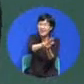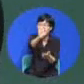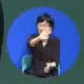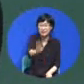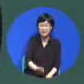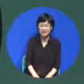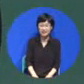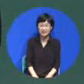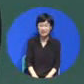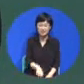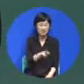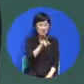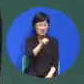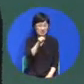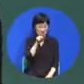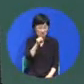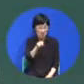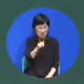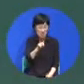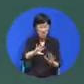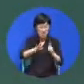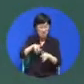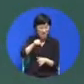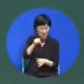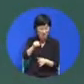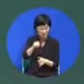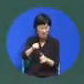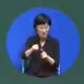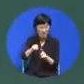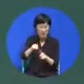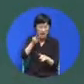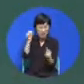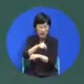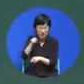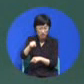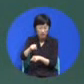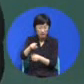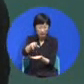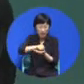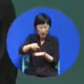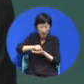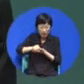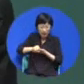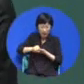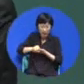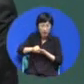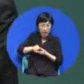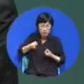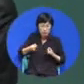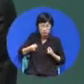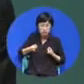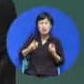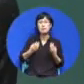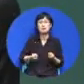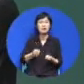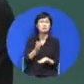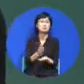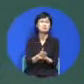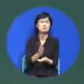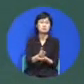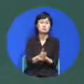걸 많이 갖고 있거든요. I'm not telling you to go next door to the Buddhist temple and tear down the building. 그리고 all the things within us that are